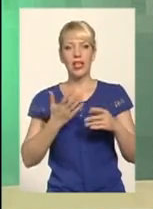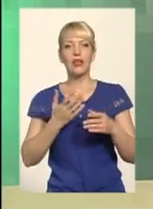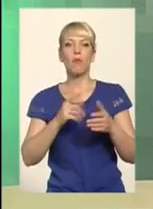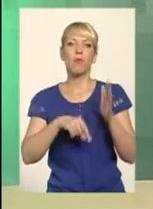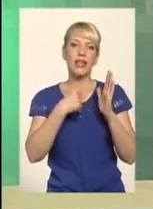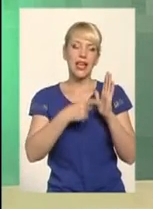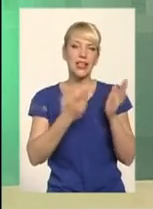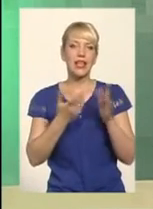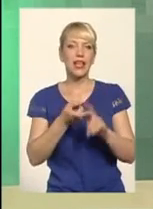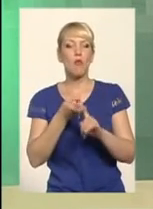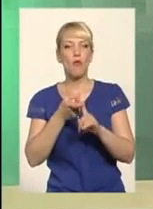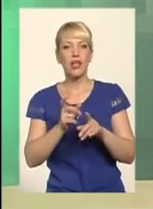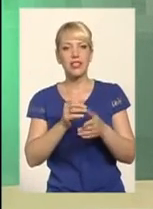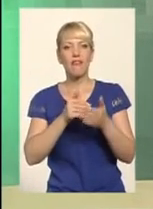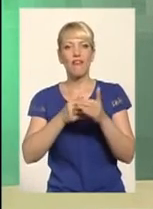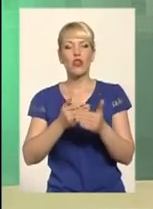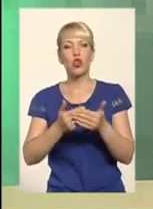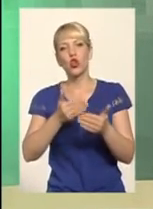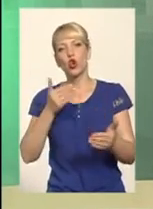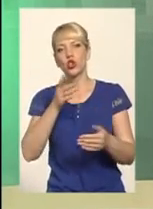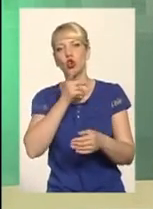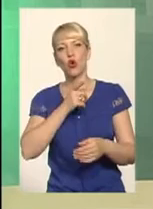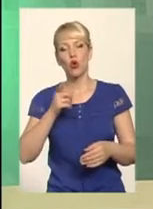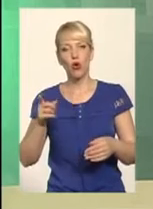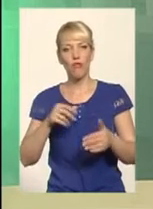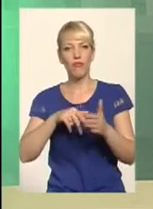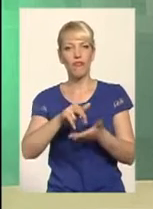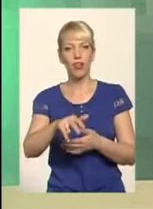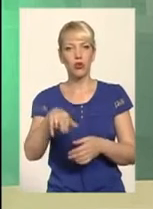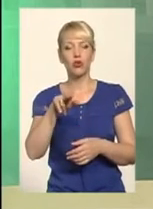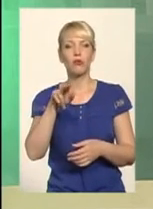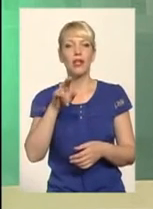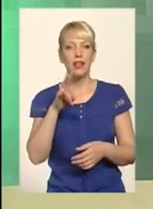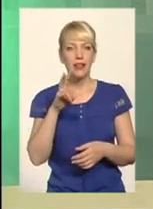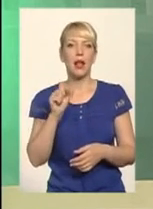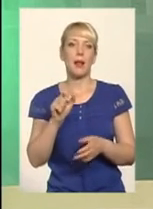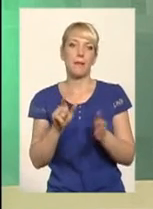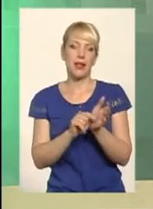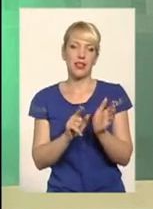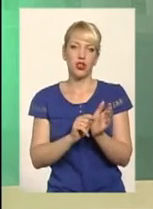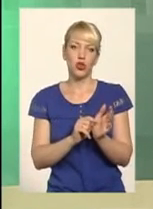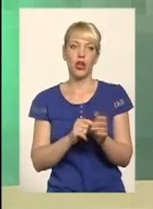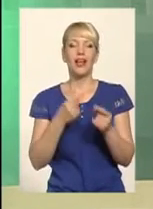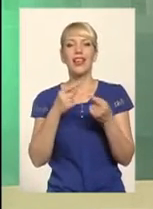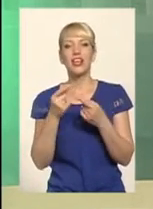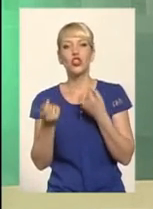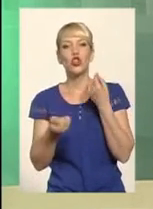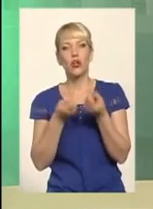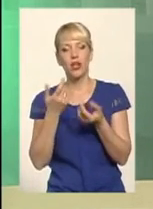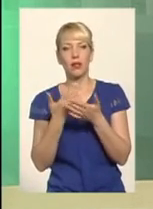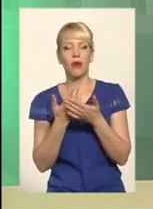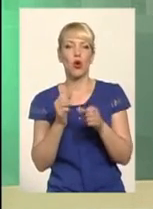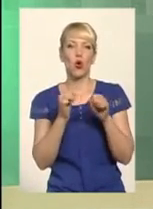пенсію достроковим, а також на додаткові оплачувані відпустки та інші нюанси, пов'язані з охороною праці, такі